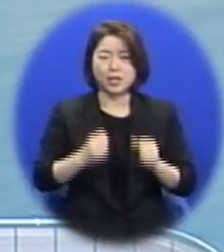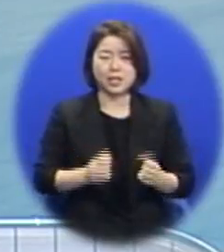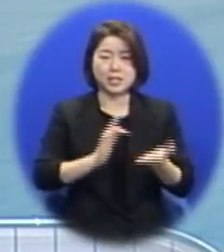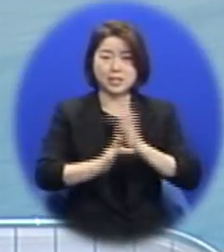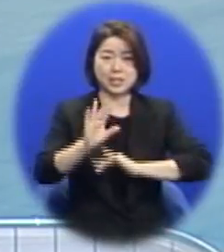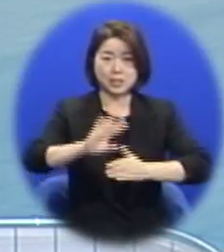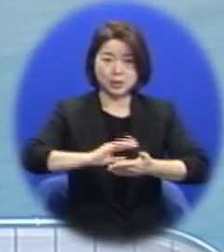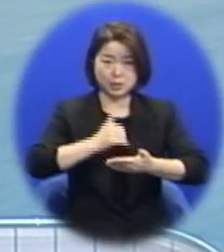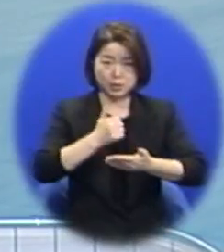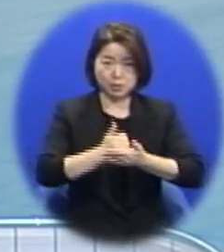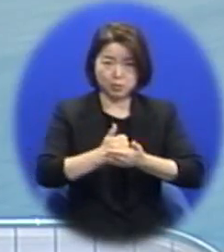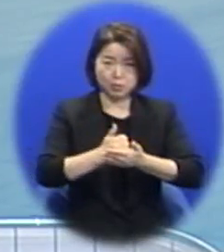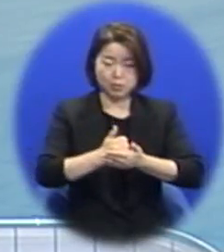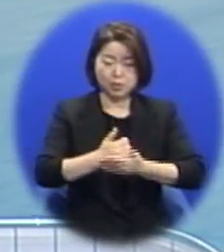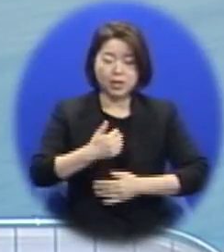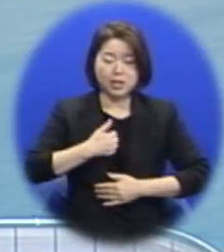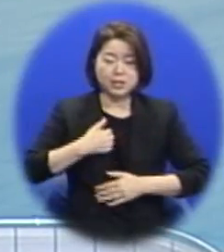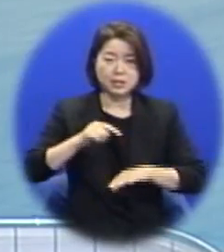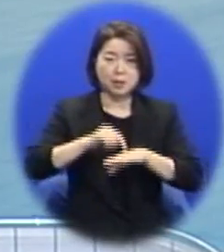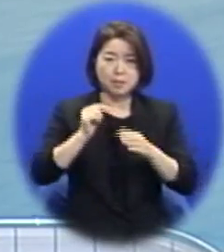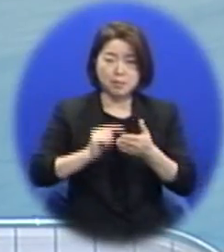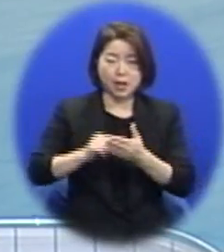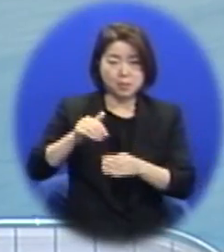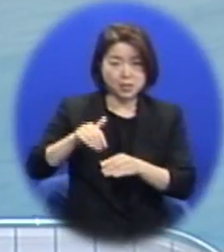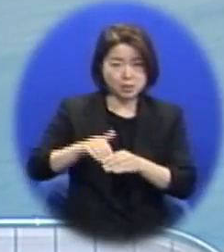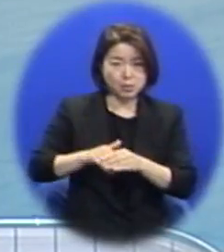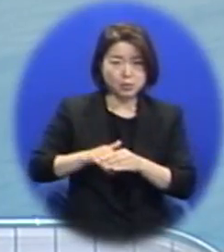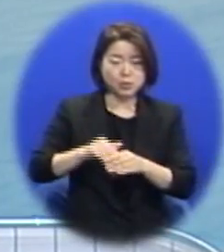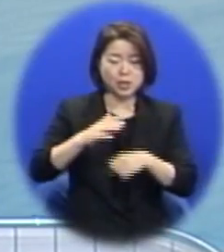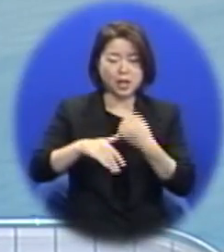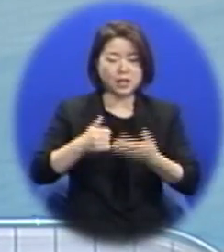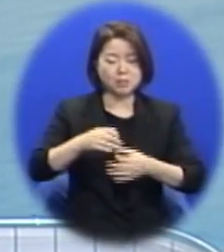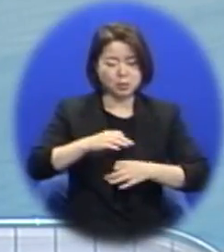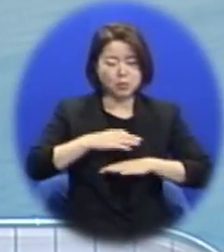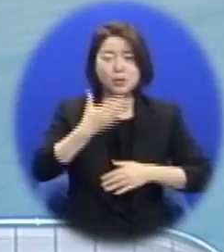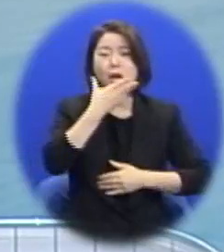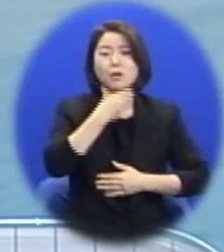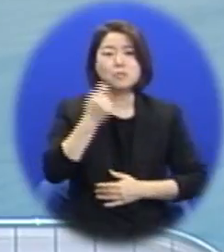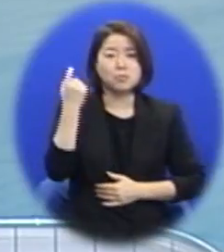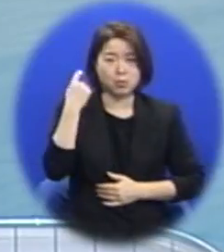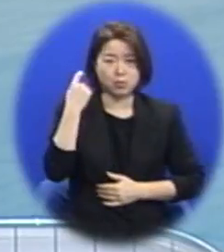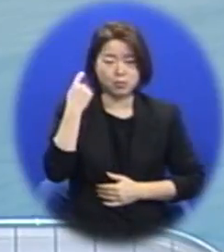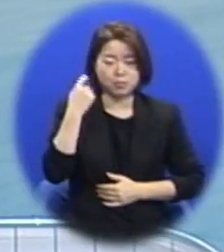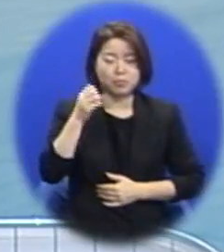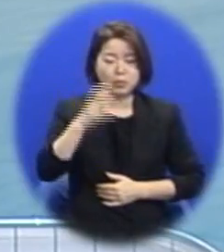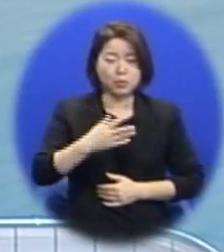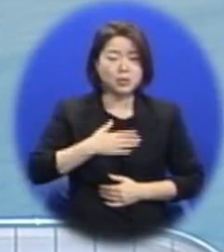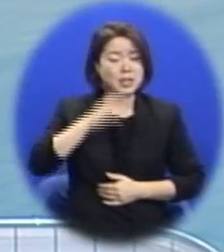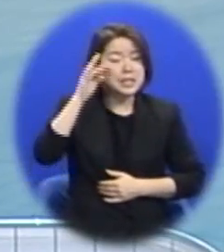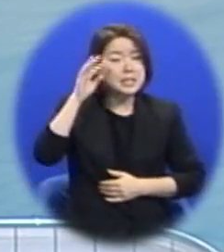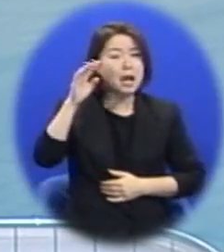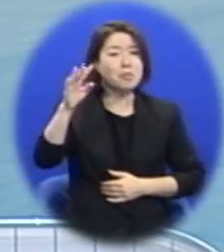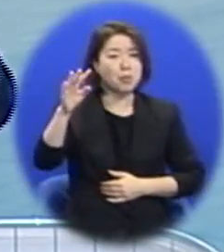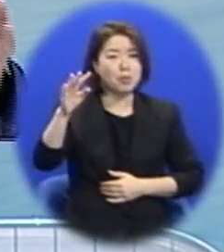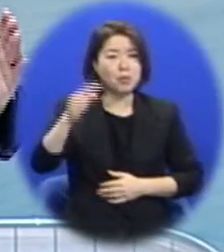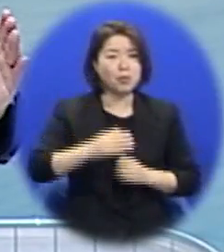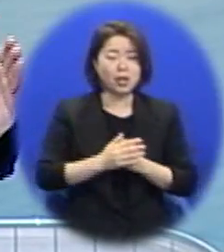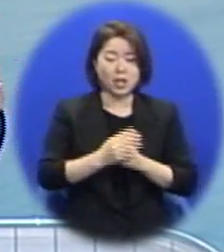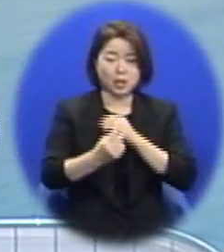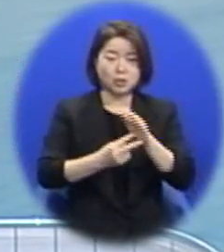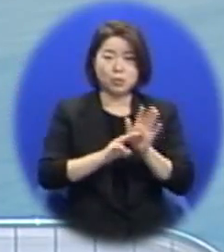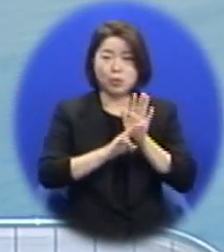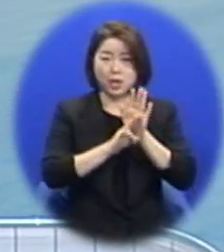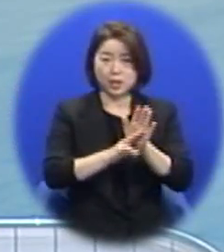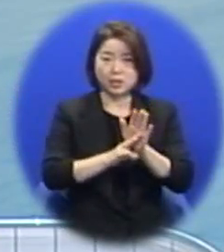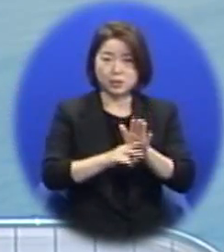그것은 하나님께서 제 마음에 심어준 가장 놀라운 복음이고 그리고 사모함인데, 요한계시록은 지금도